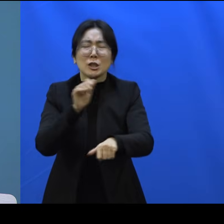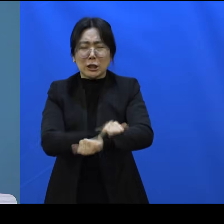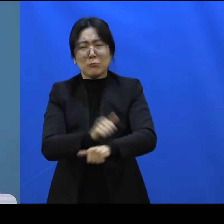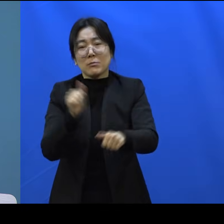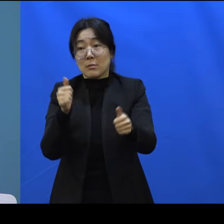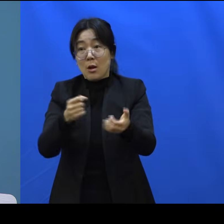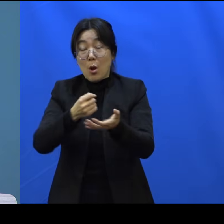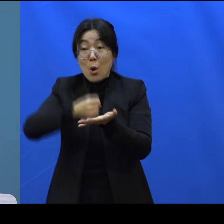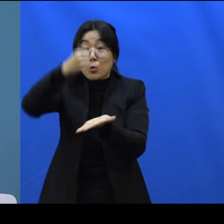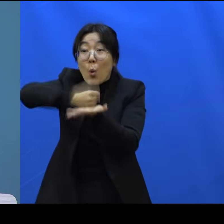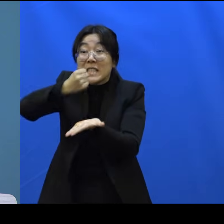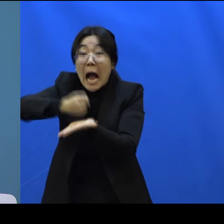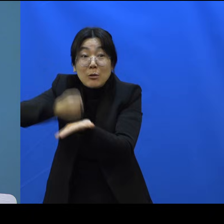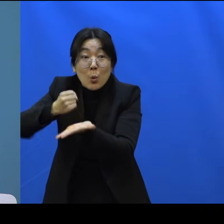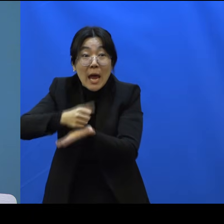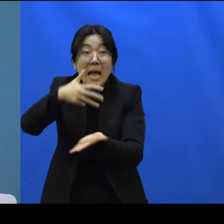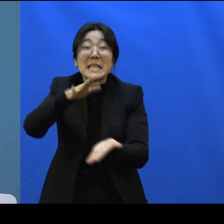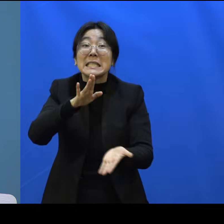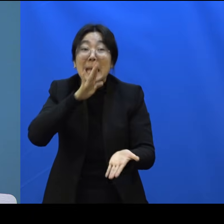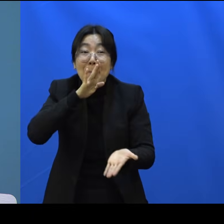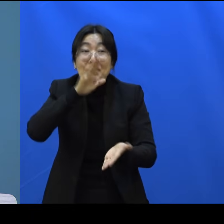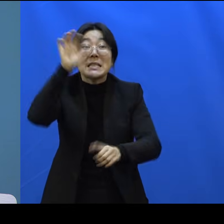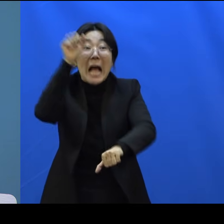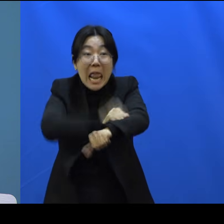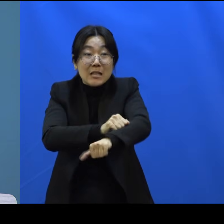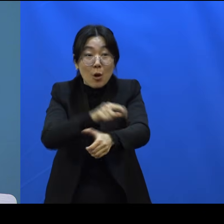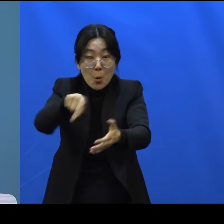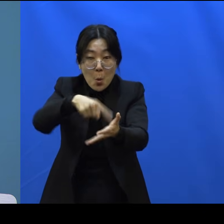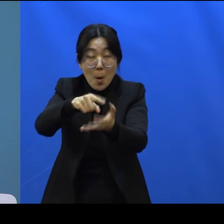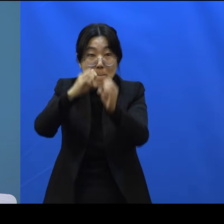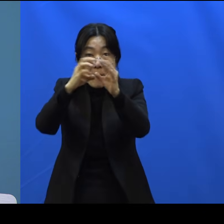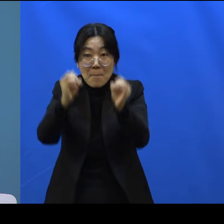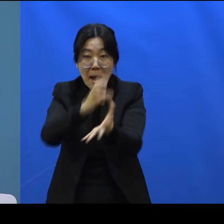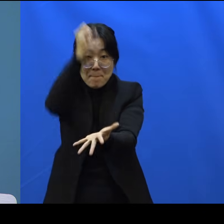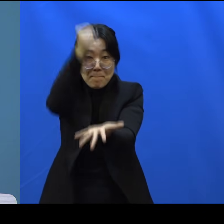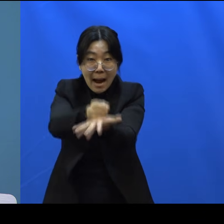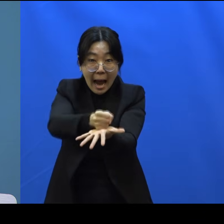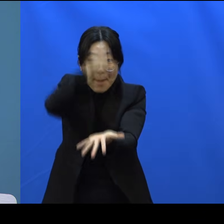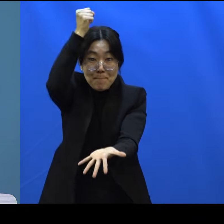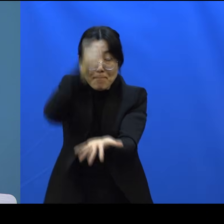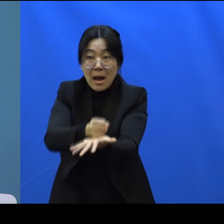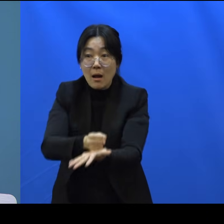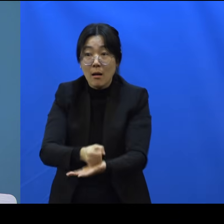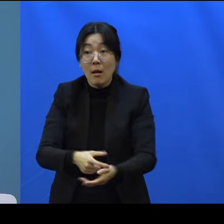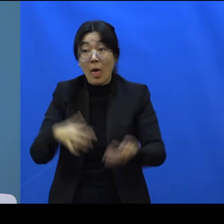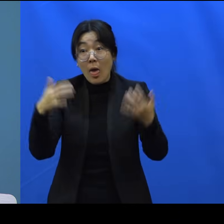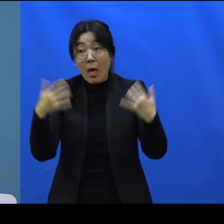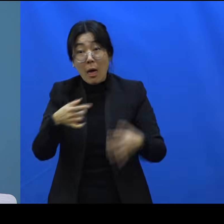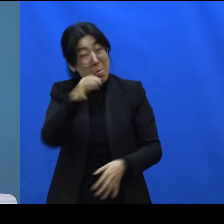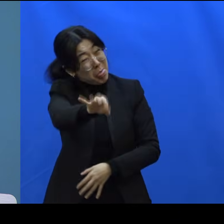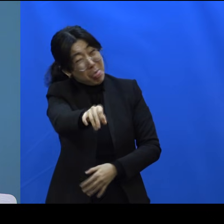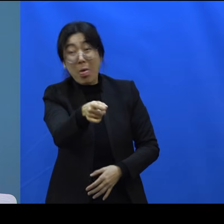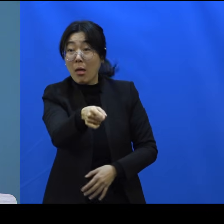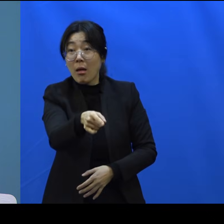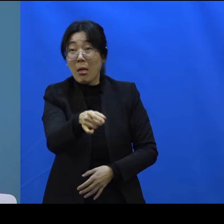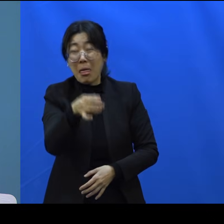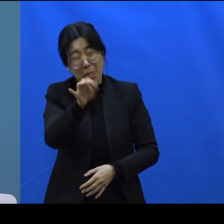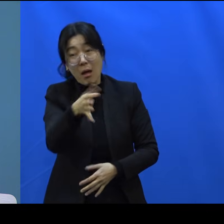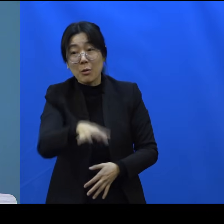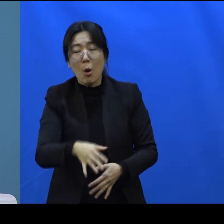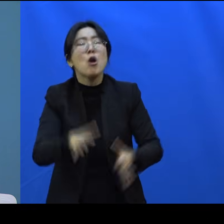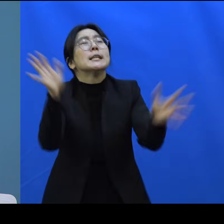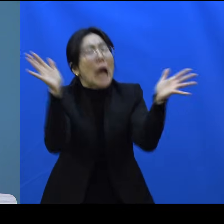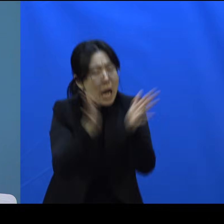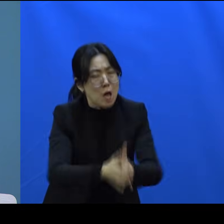잘했어요, 막 도장 막 찍어줘요, 그죠? 자신감을 심어주는 거죠. 별일 안 했는데도 잘했다고 그러고,